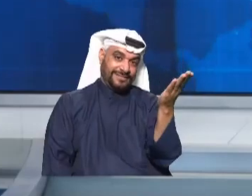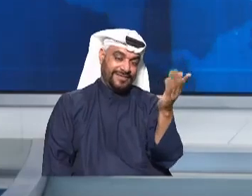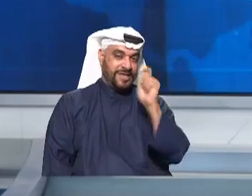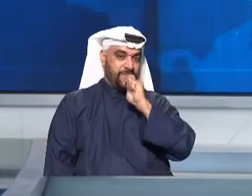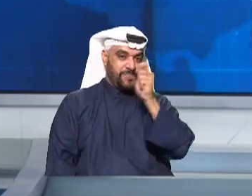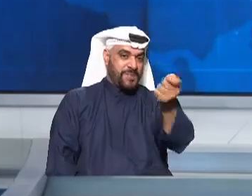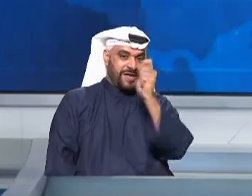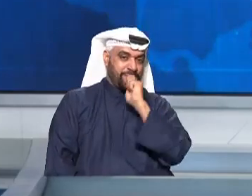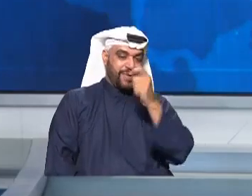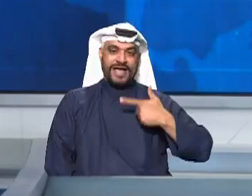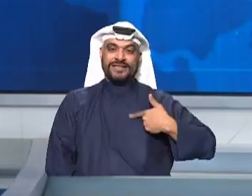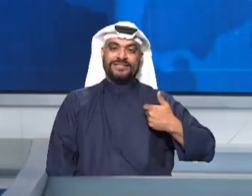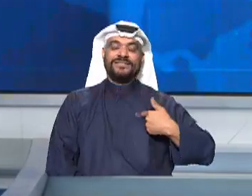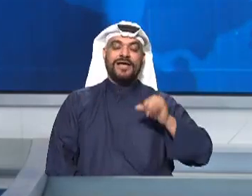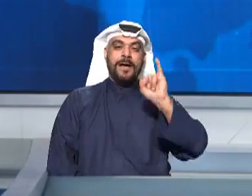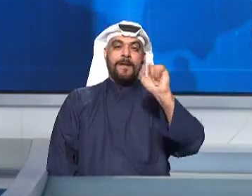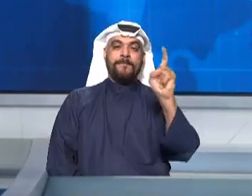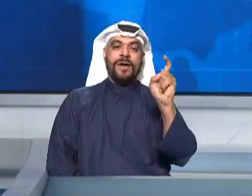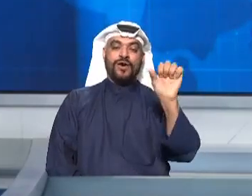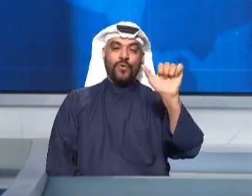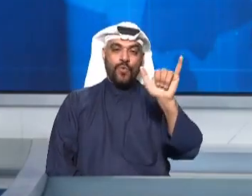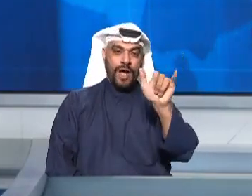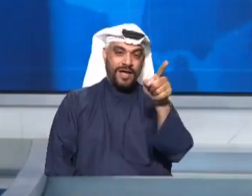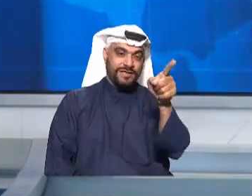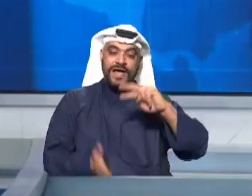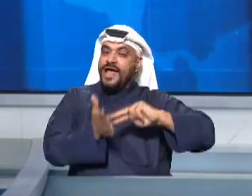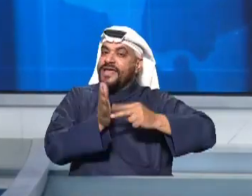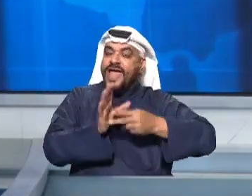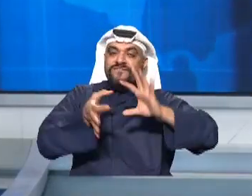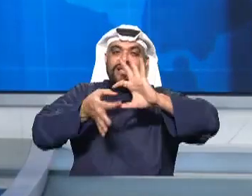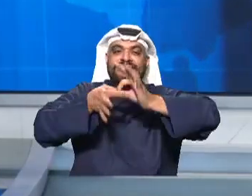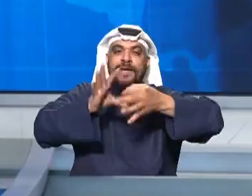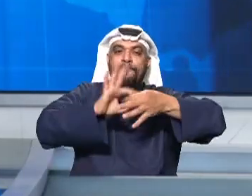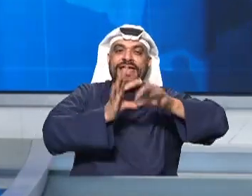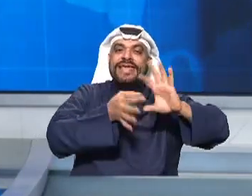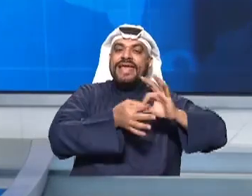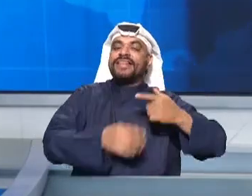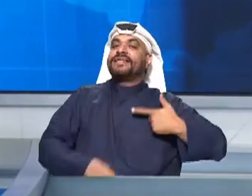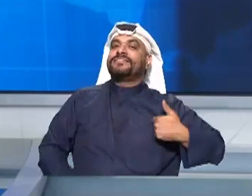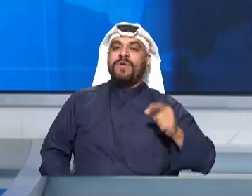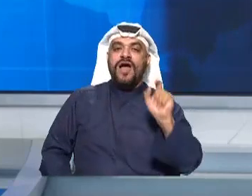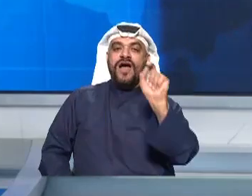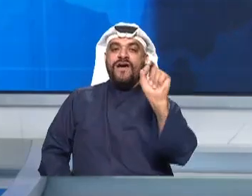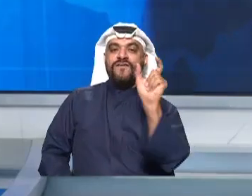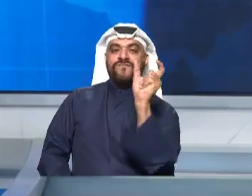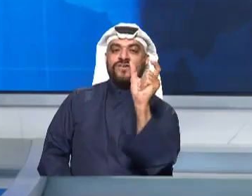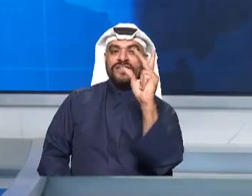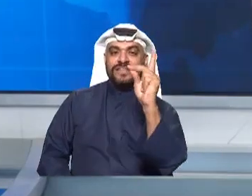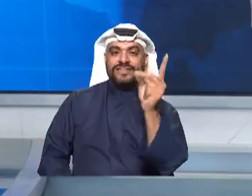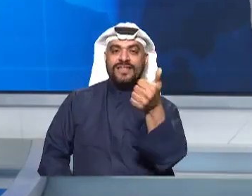ستحدثنا أكثر من جمعية الفنطاس عن آلية عمل الجمعيات التعاونية. إليك مروة.